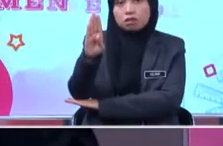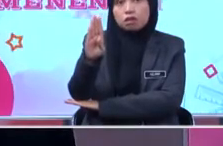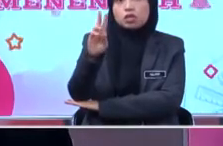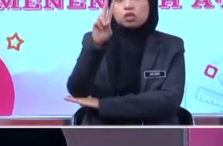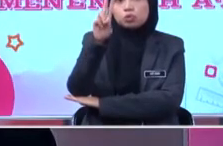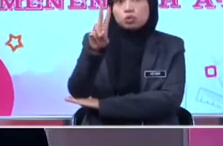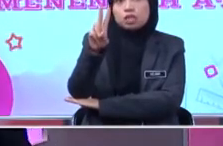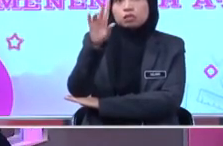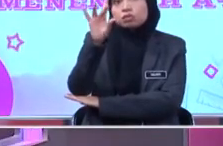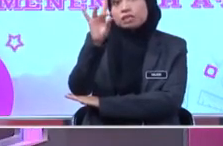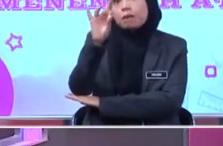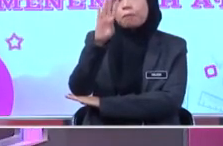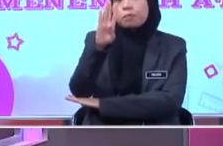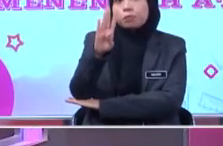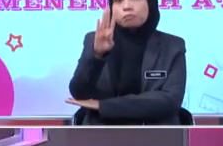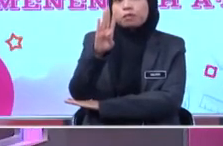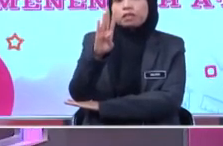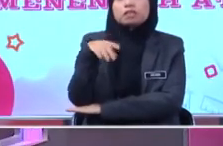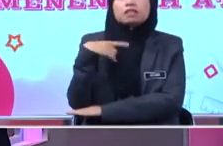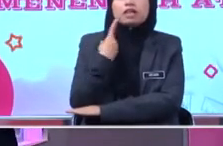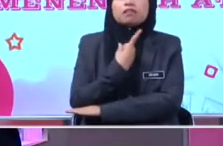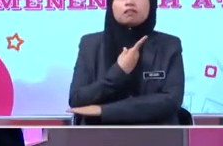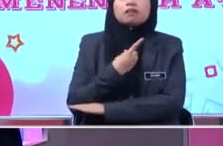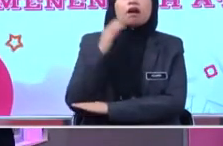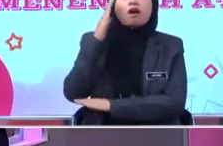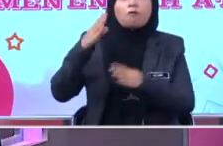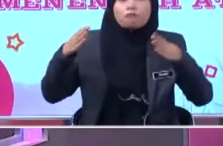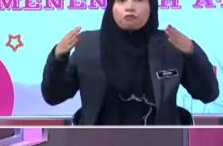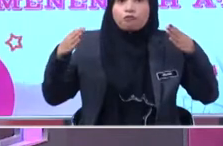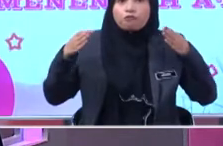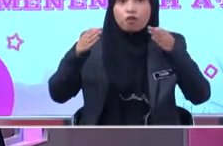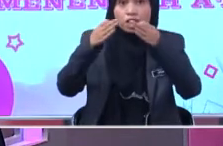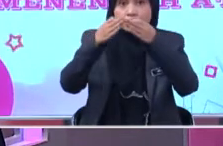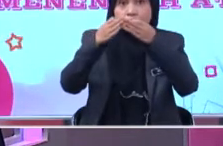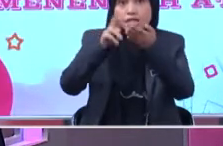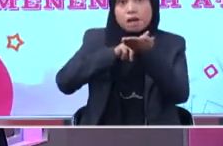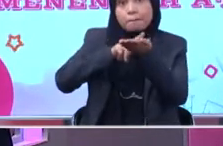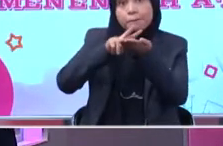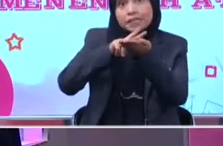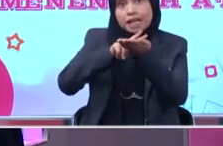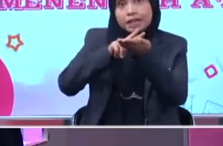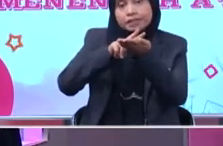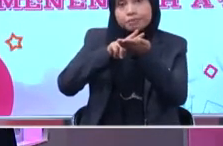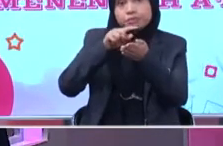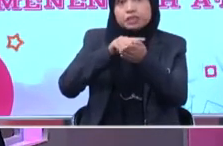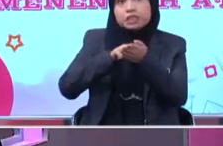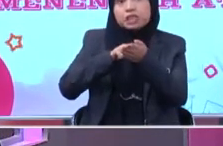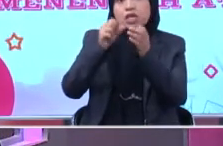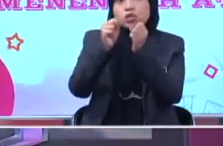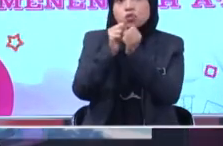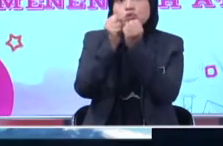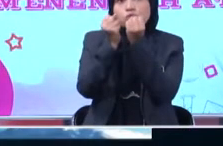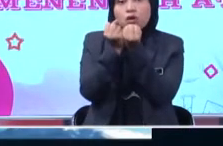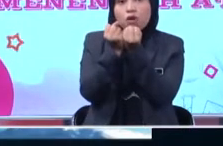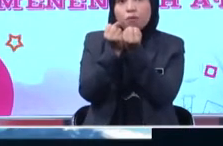kita fokuskan bacaan gizi ini dimana contohnya yang pertama kita jumpo tadi itu